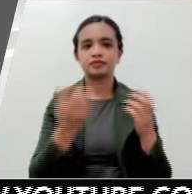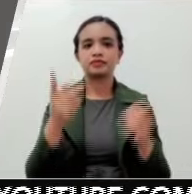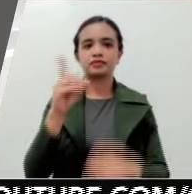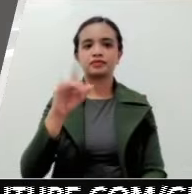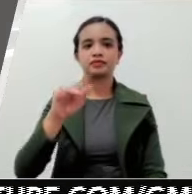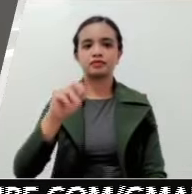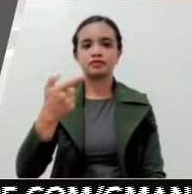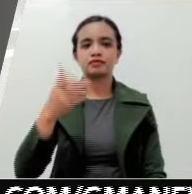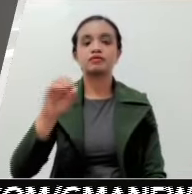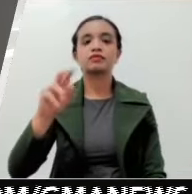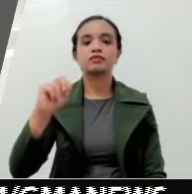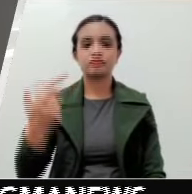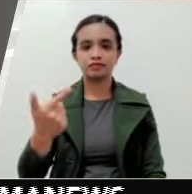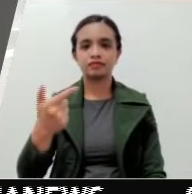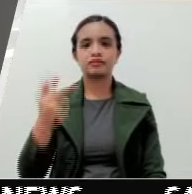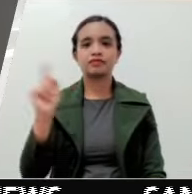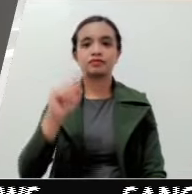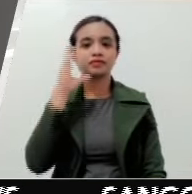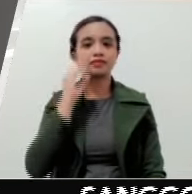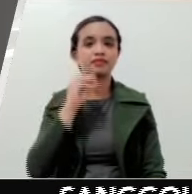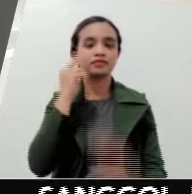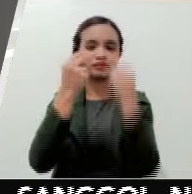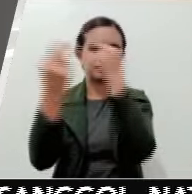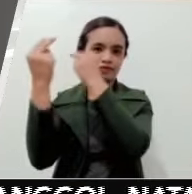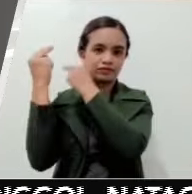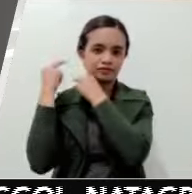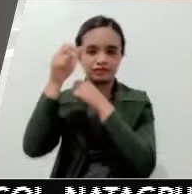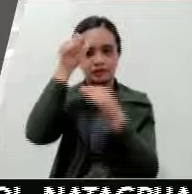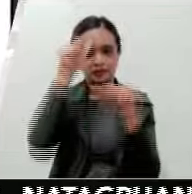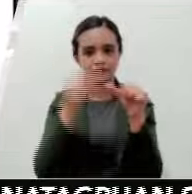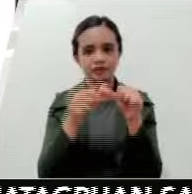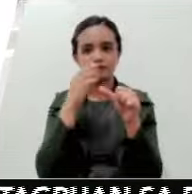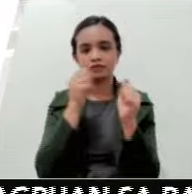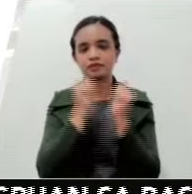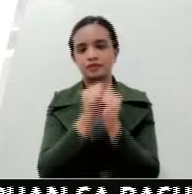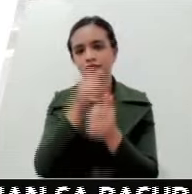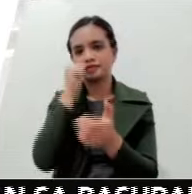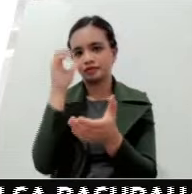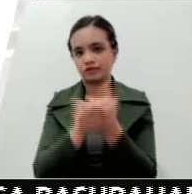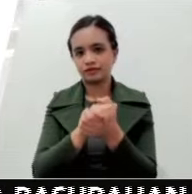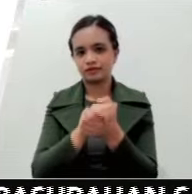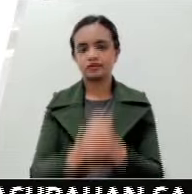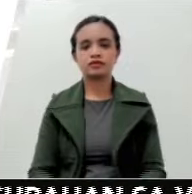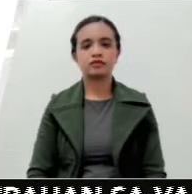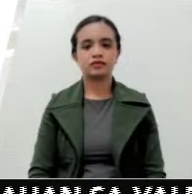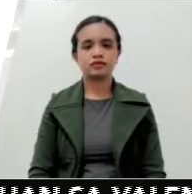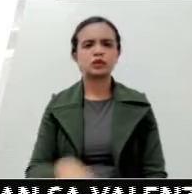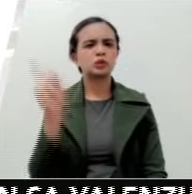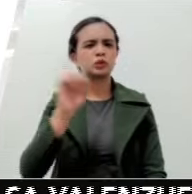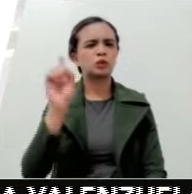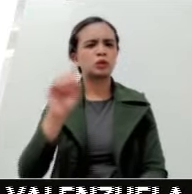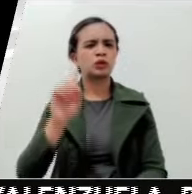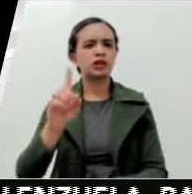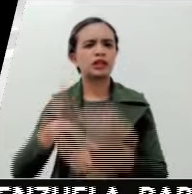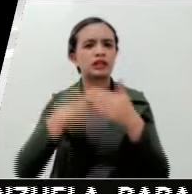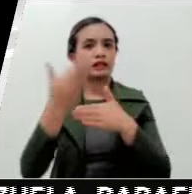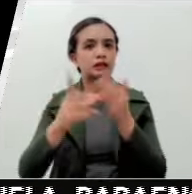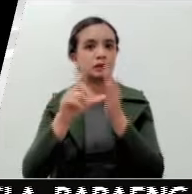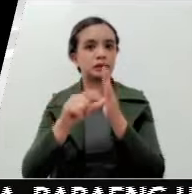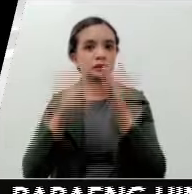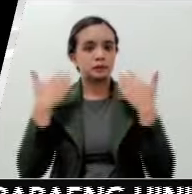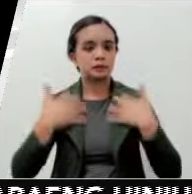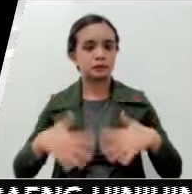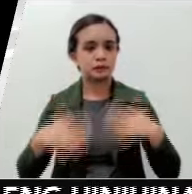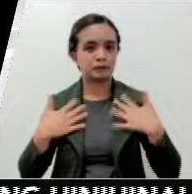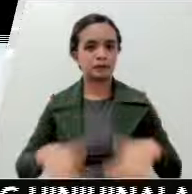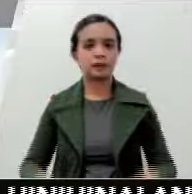ang GMA Gala journey nila ni Kapuso Primetime Queen Marian Rivera. Ano kaya ang kanilang look mamaya? Yan at